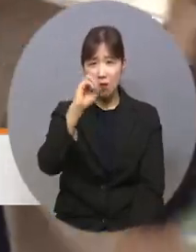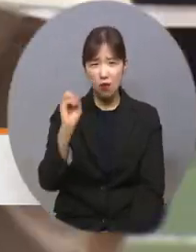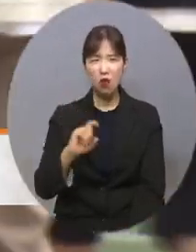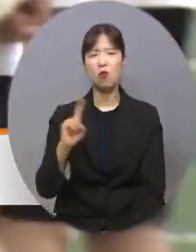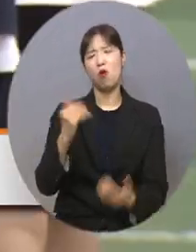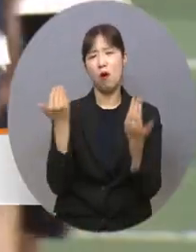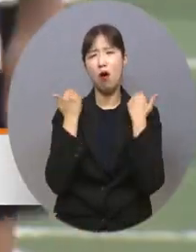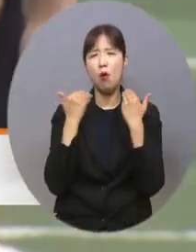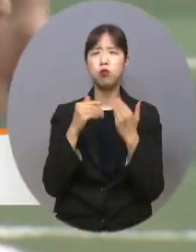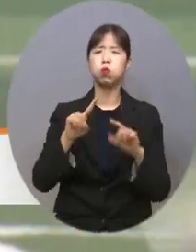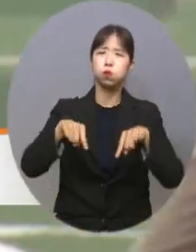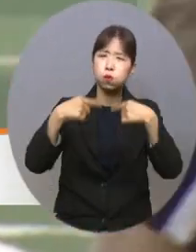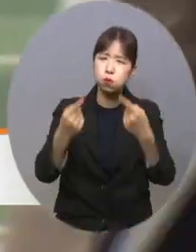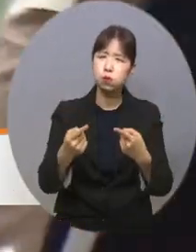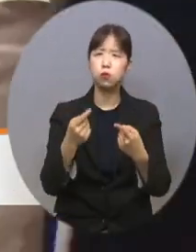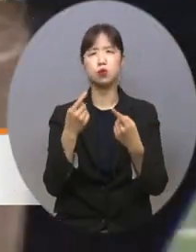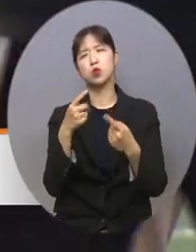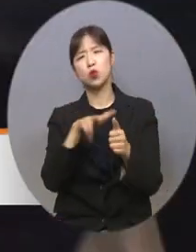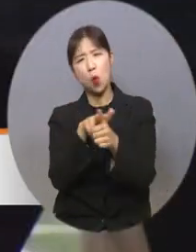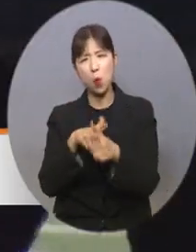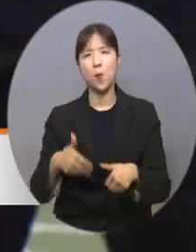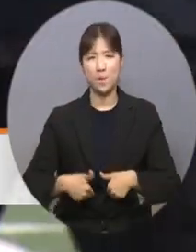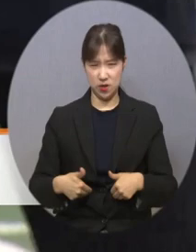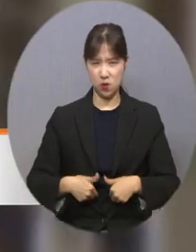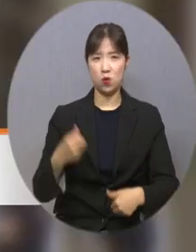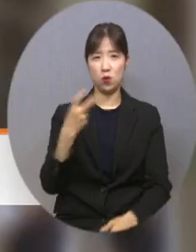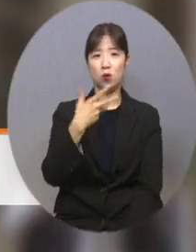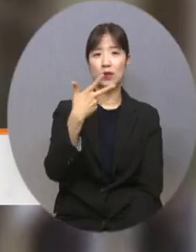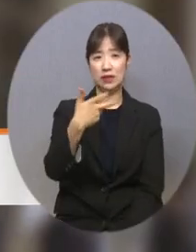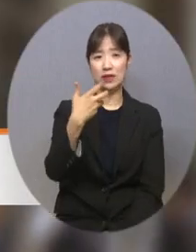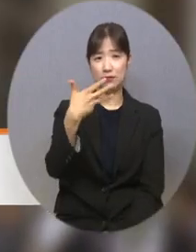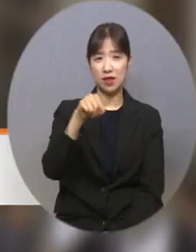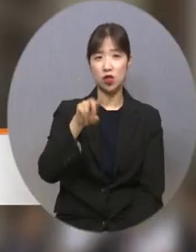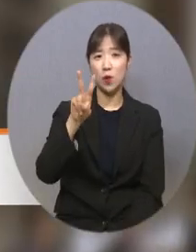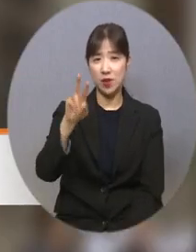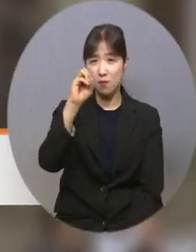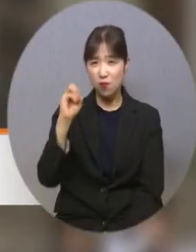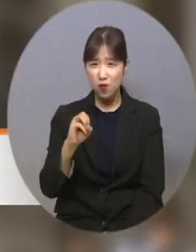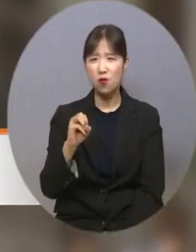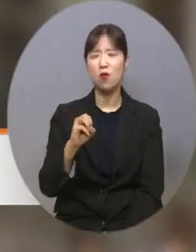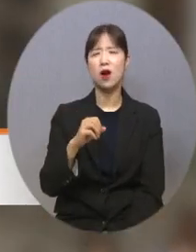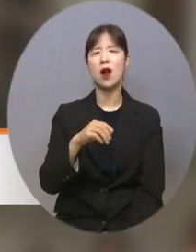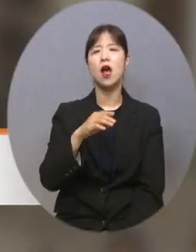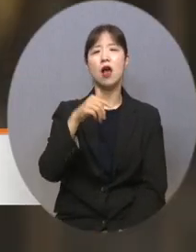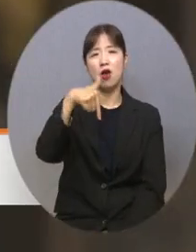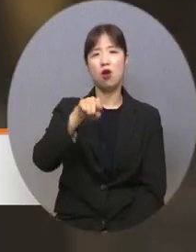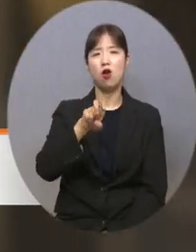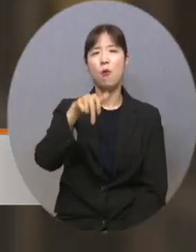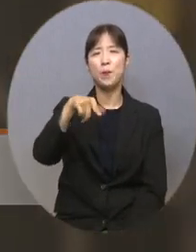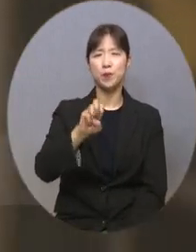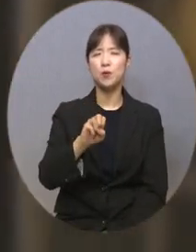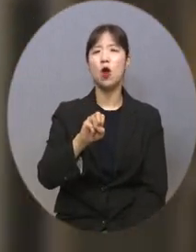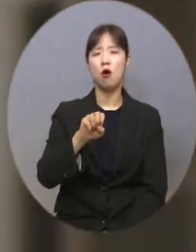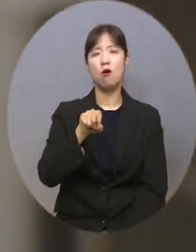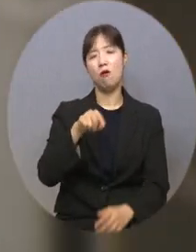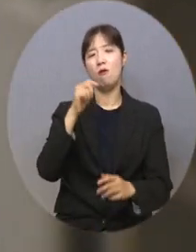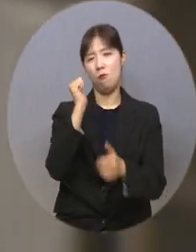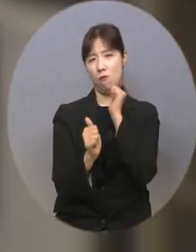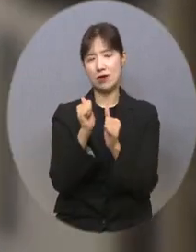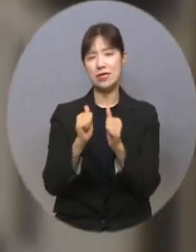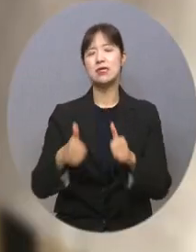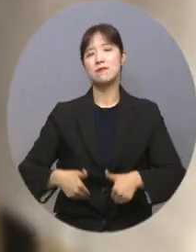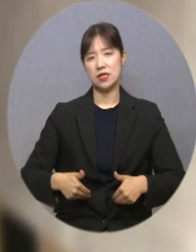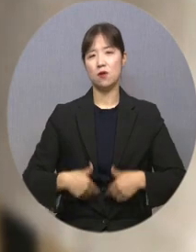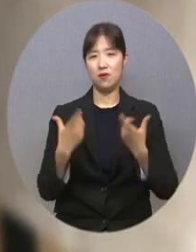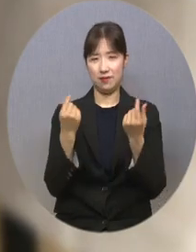필요하다 고 답했으며 78.2% 는 검정고시 준비 지원이 필요하다고 했습니다 지난해